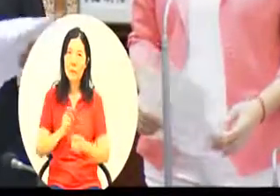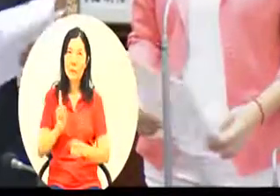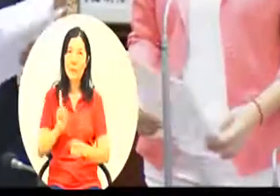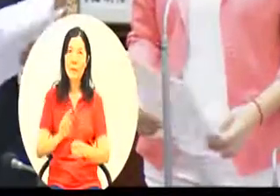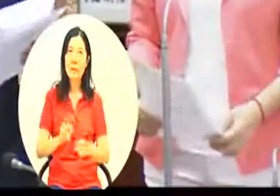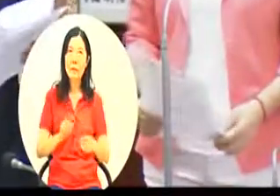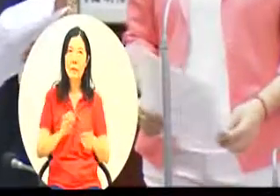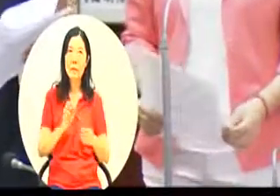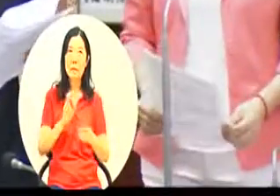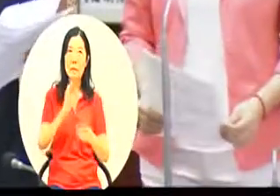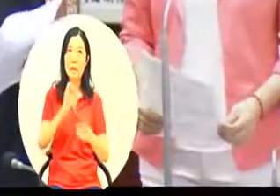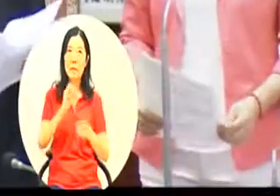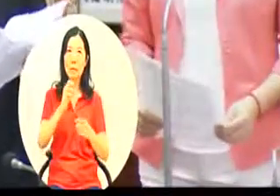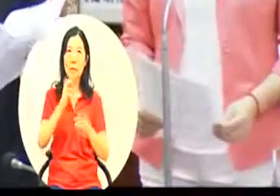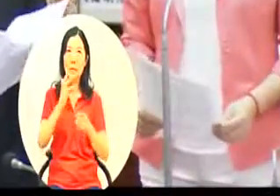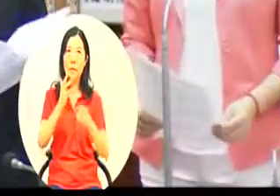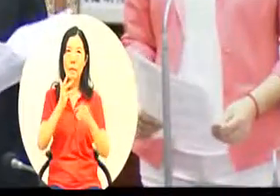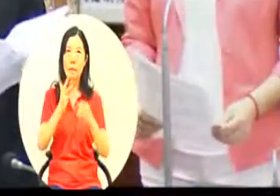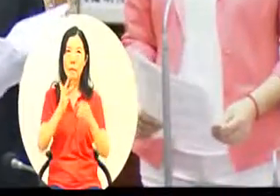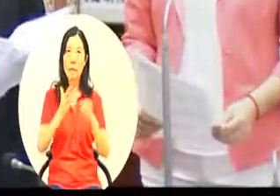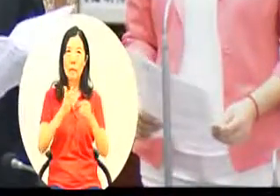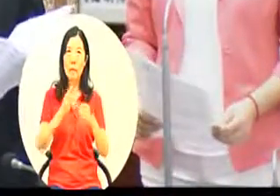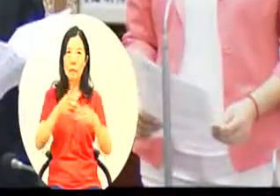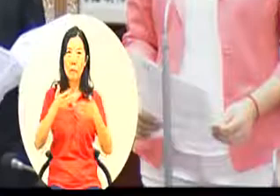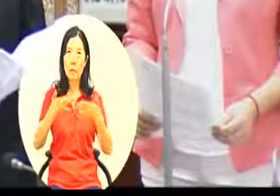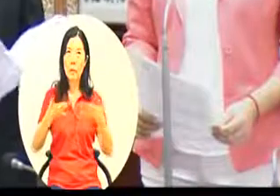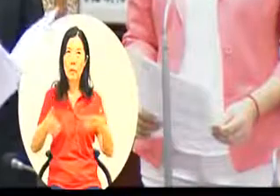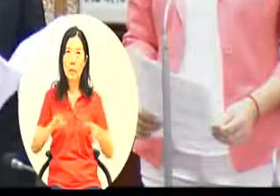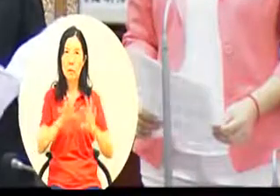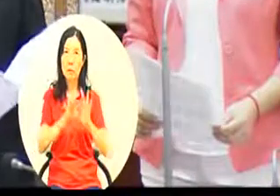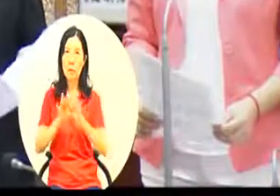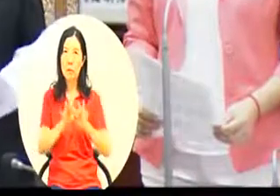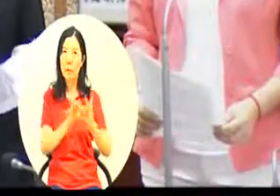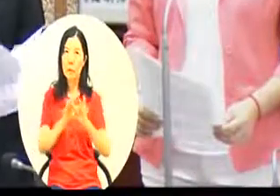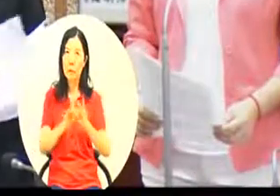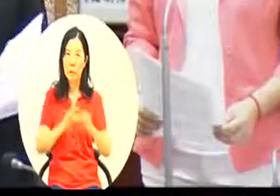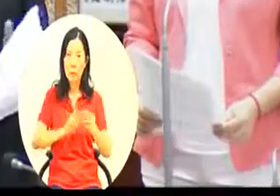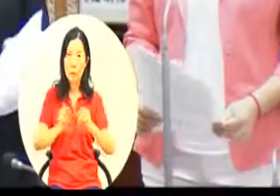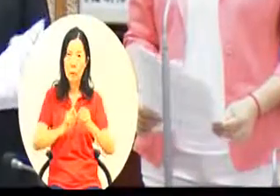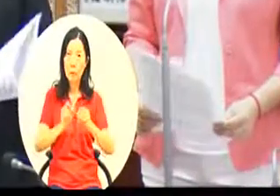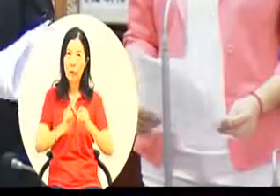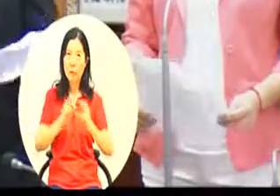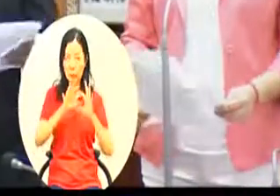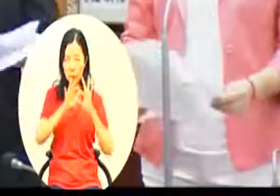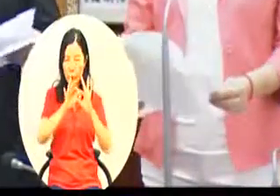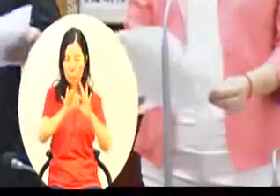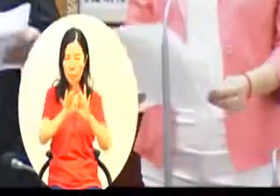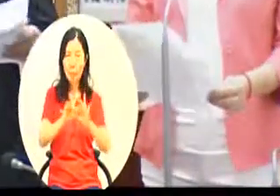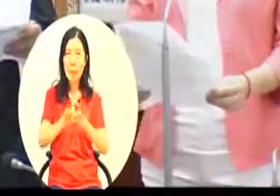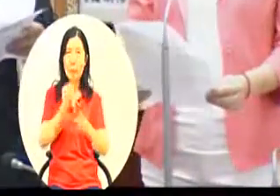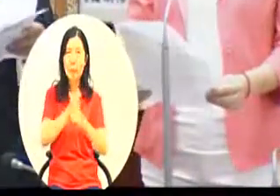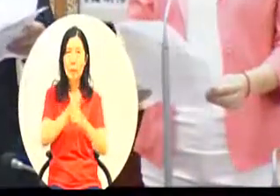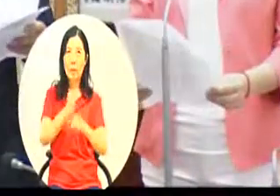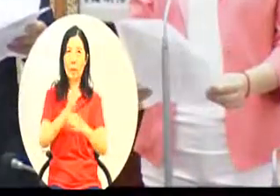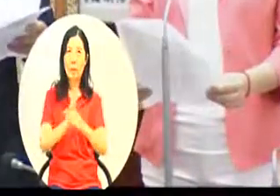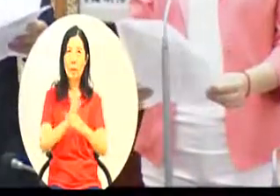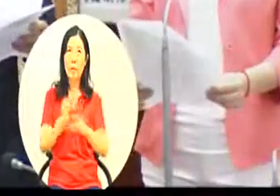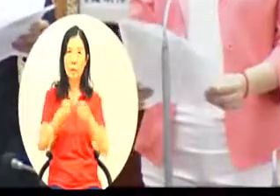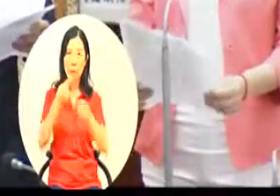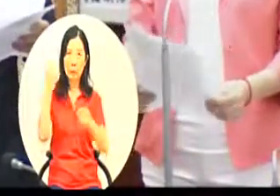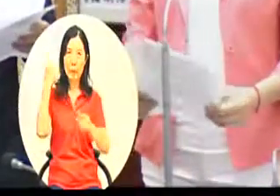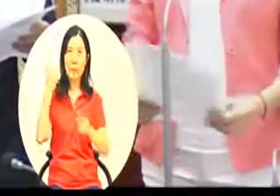国98年开始，就有很多的一些相关的调研的计划，一直持续在进行啊。那我们去年